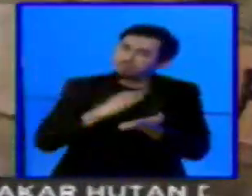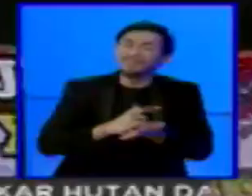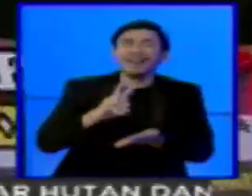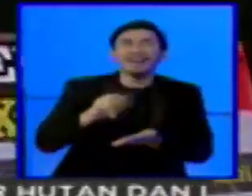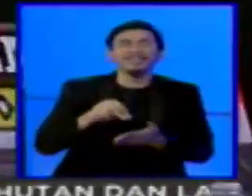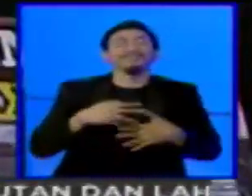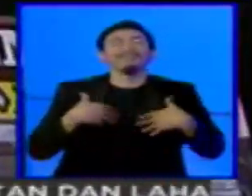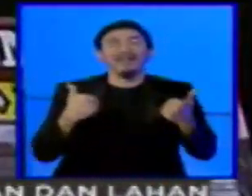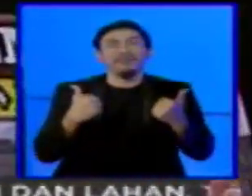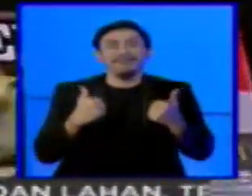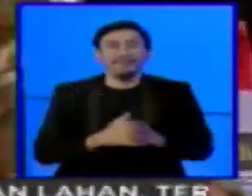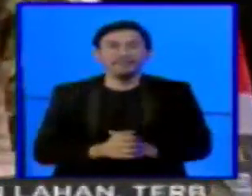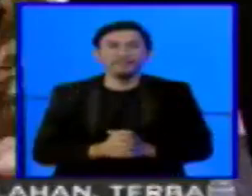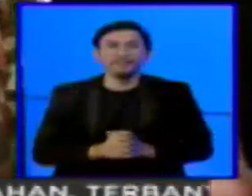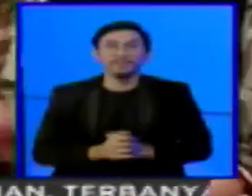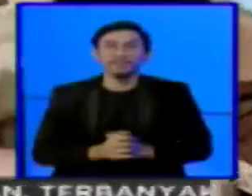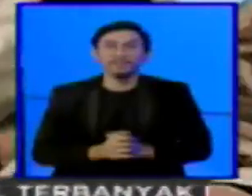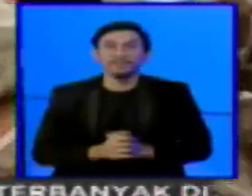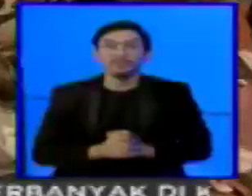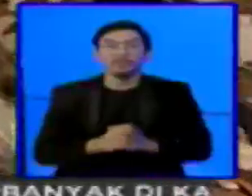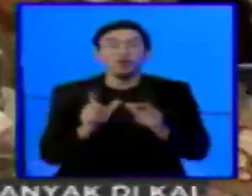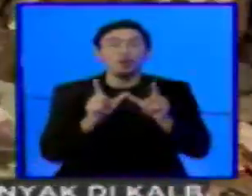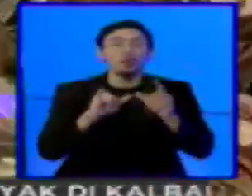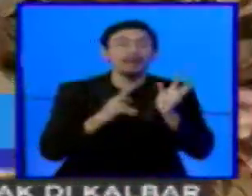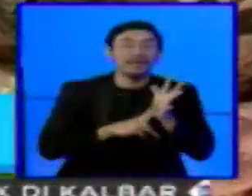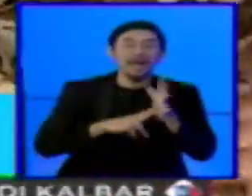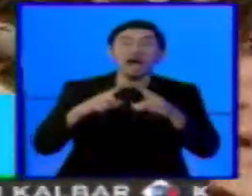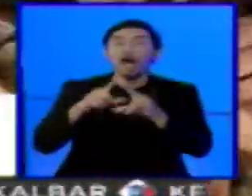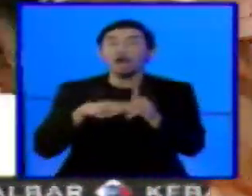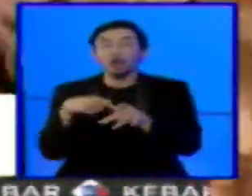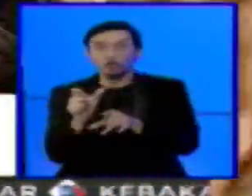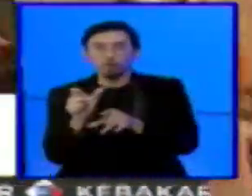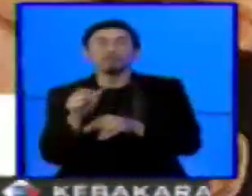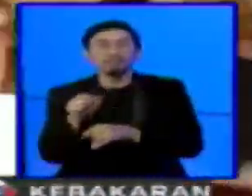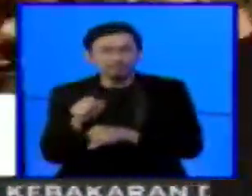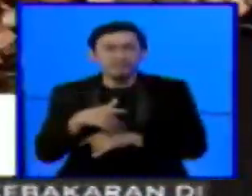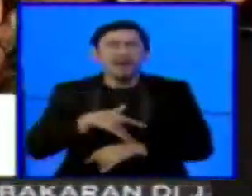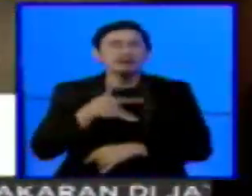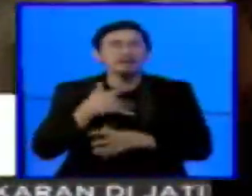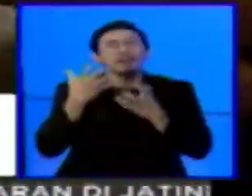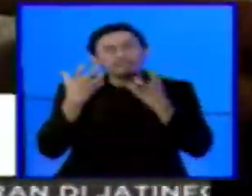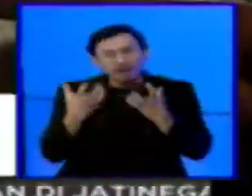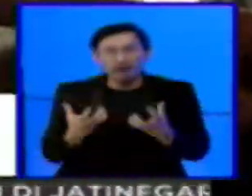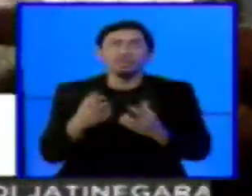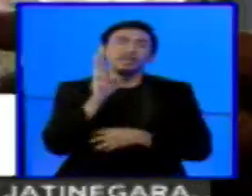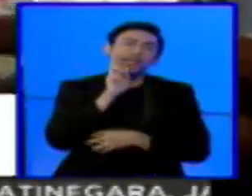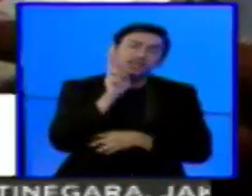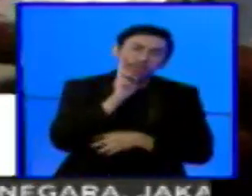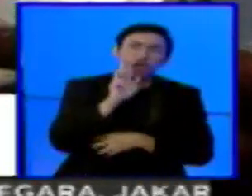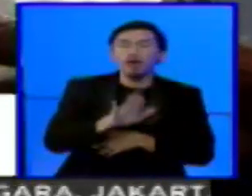Hal yang sama juga dirasakan oleh Win Ayudiwa. Berat harus berpisah dengan istri dan anaknya yang baru berusia 4